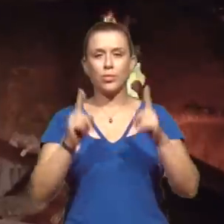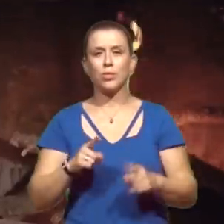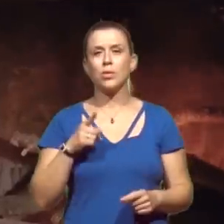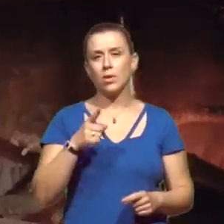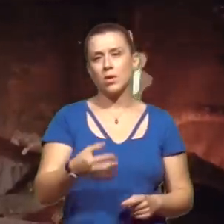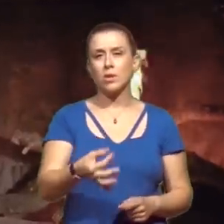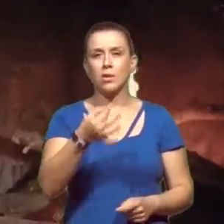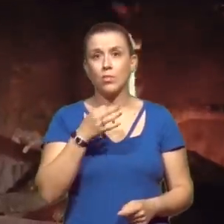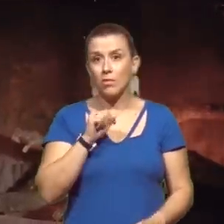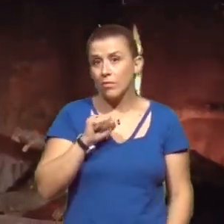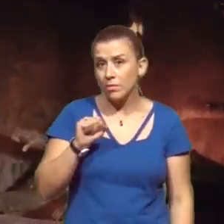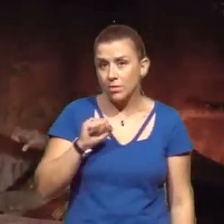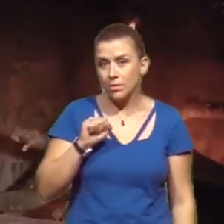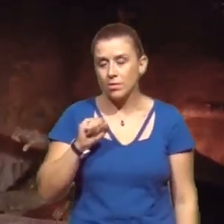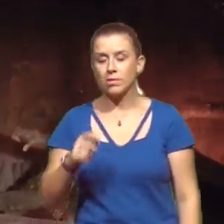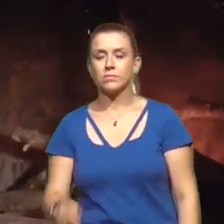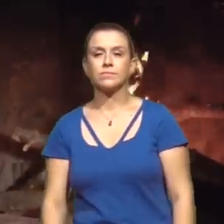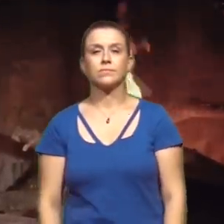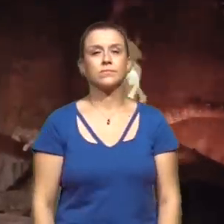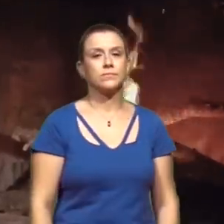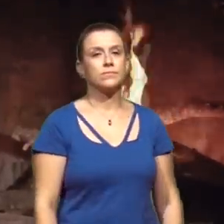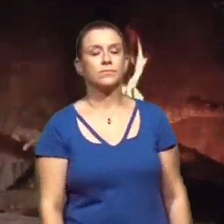και να μου λες φοβάμαι.